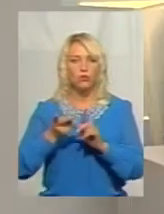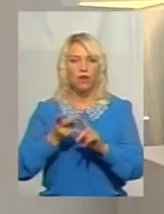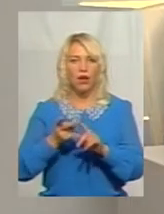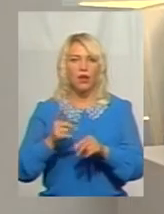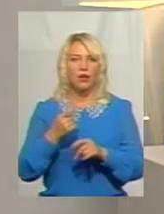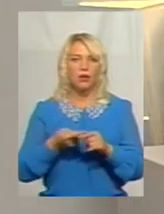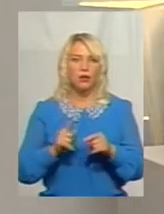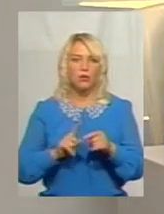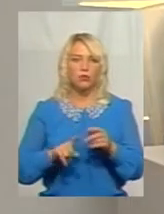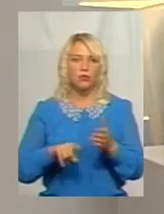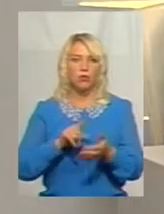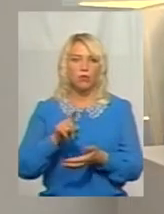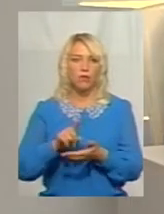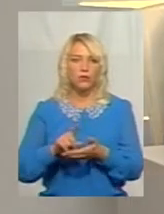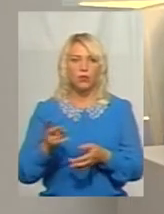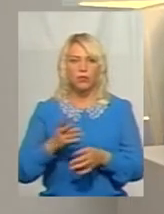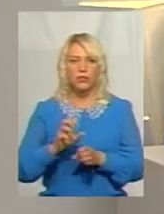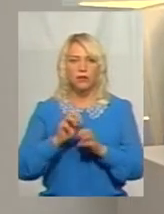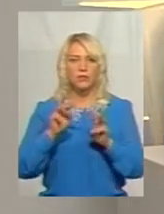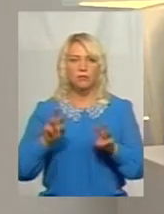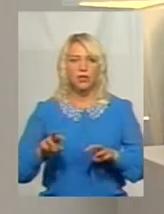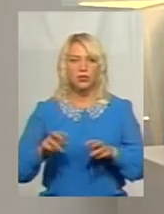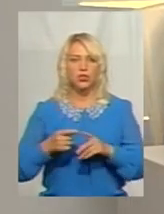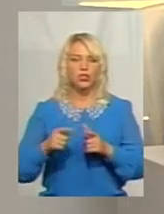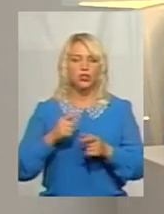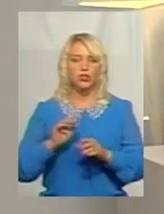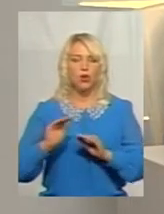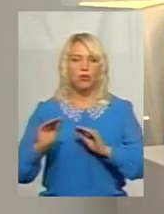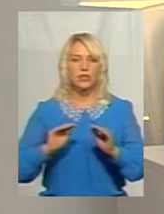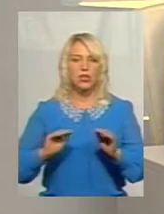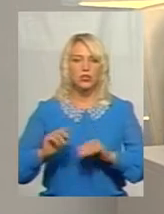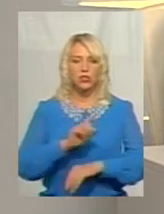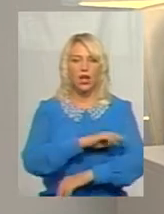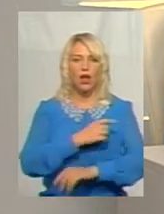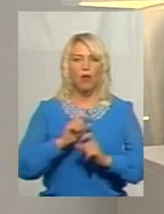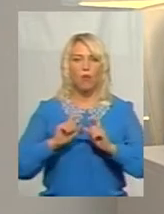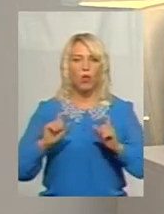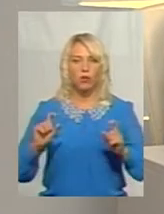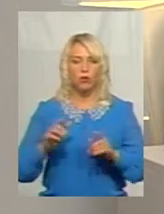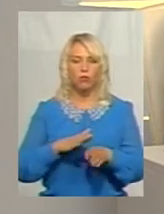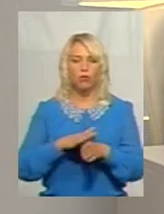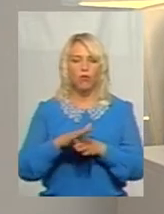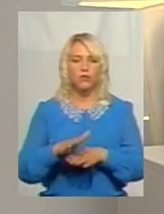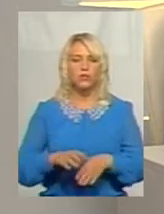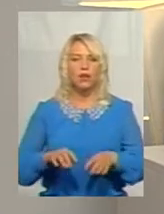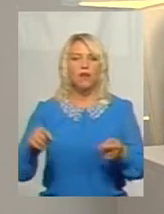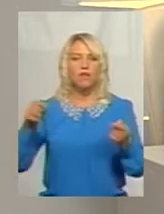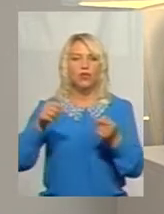При цьому обов'язково забезпечення чи оснащення амбулаторій повністю відповідно